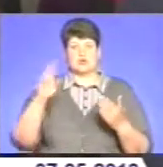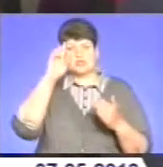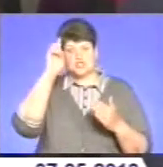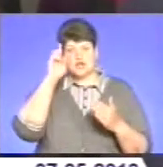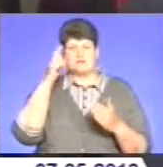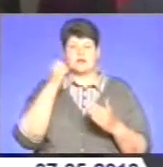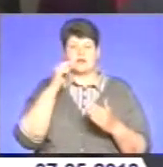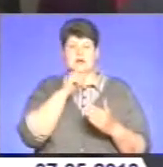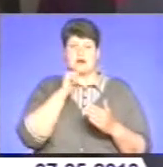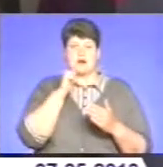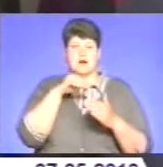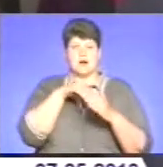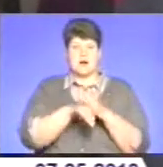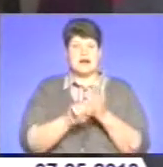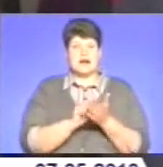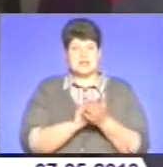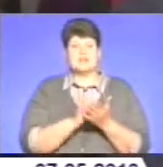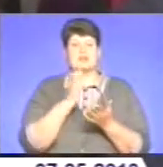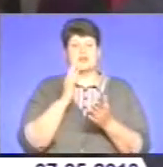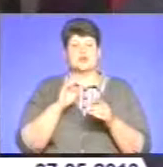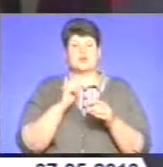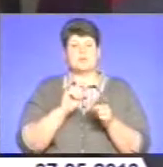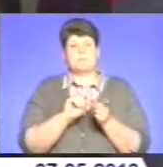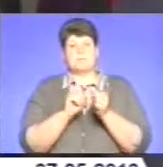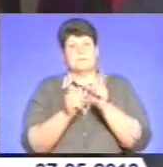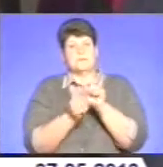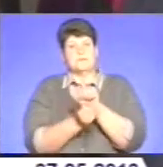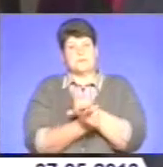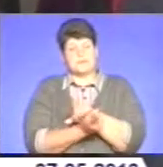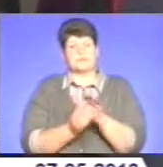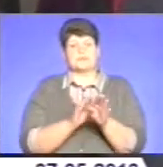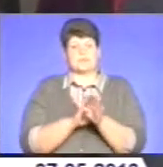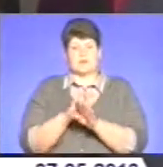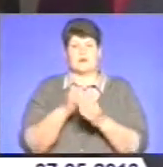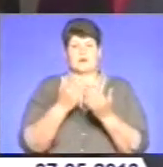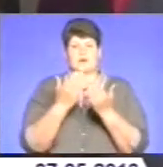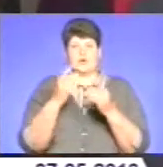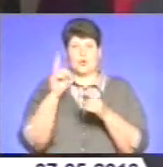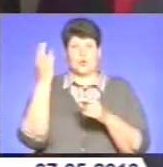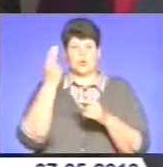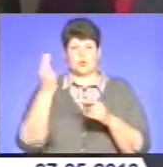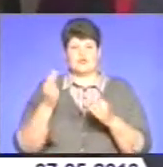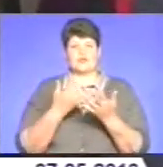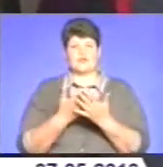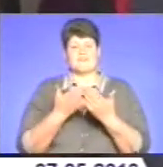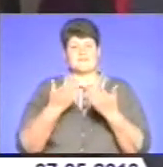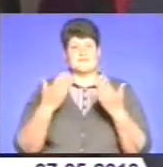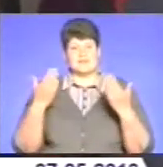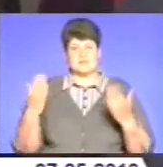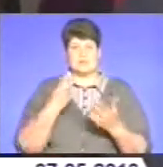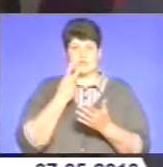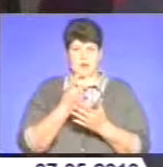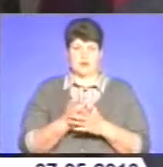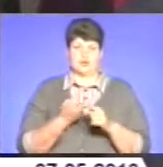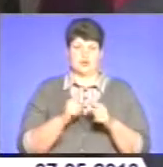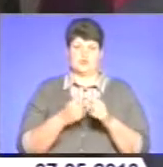Тернопільської області перетворився, виконав функцію художньої галереї, духовної галереї, і презентує цю